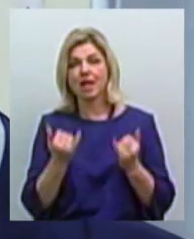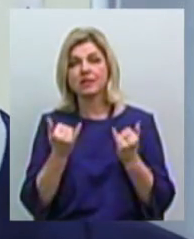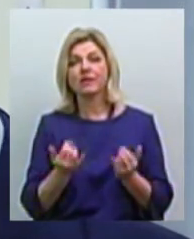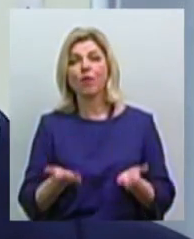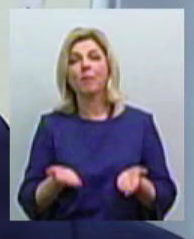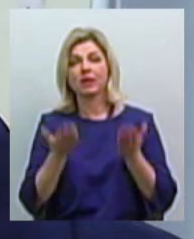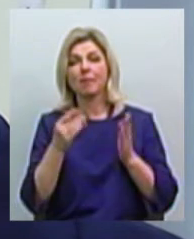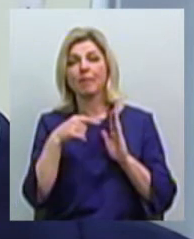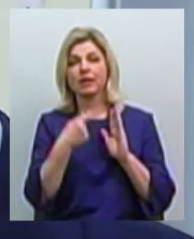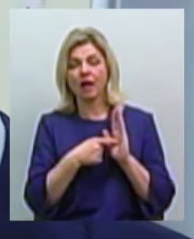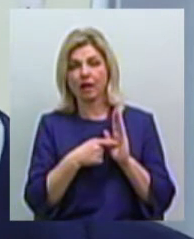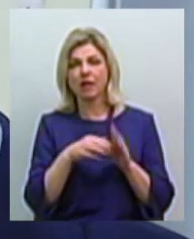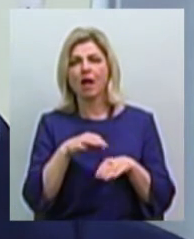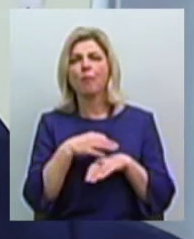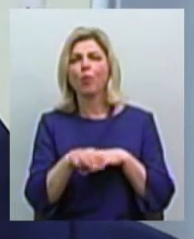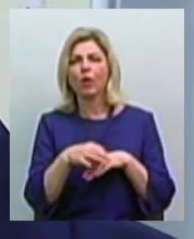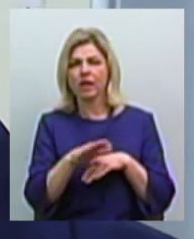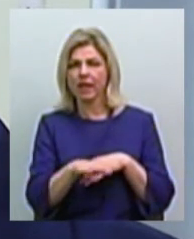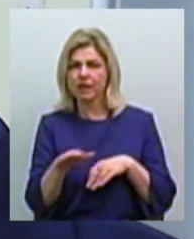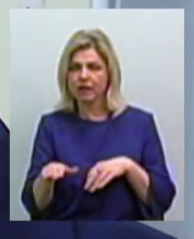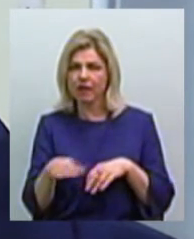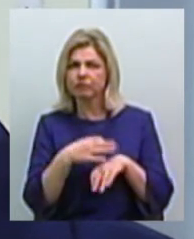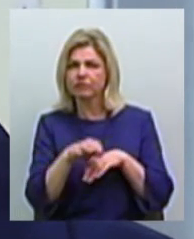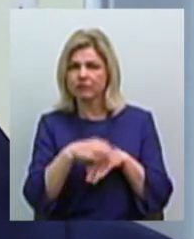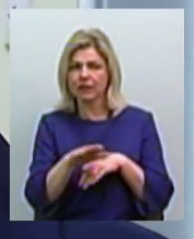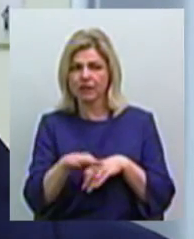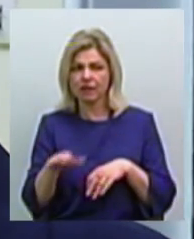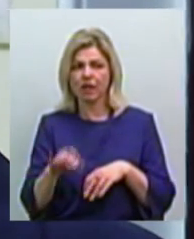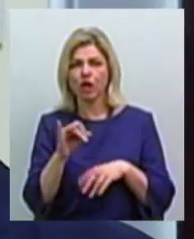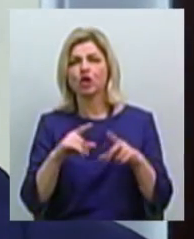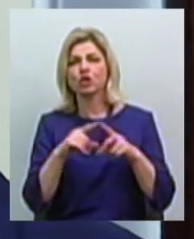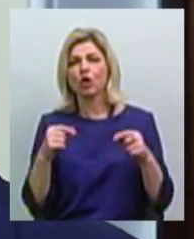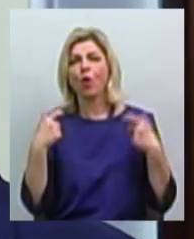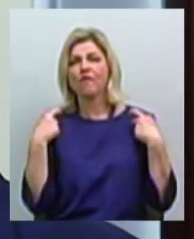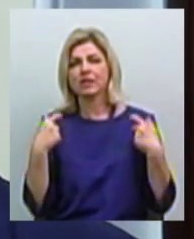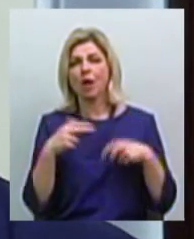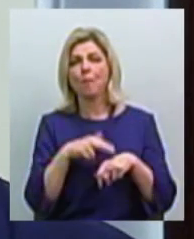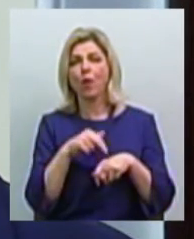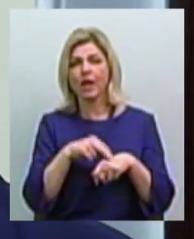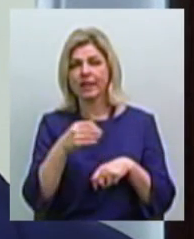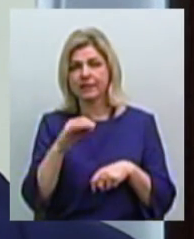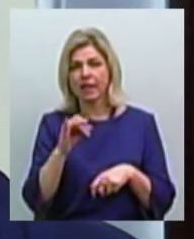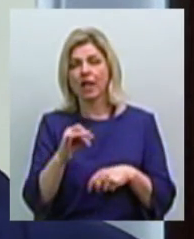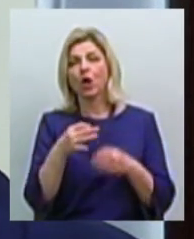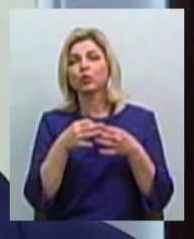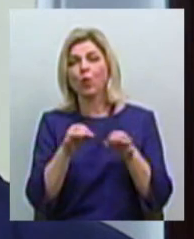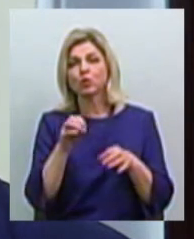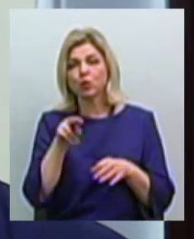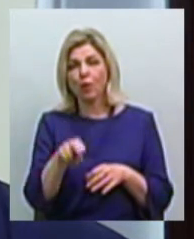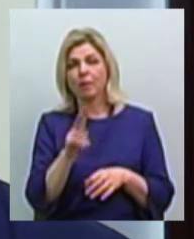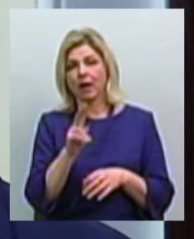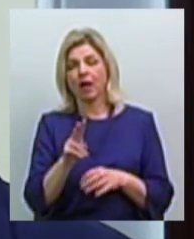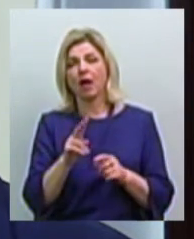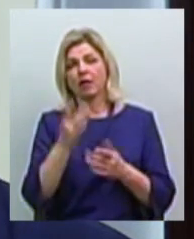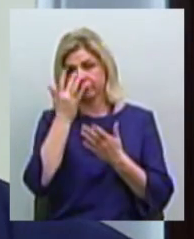булінгу, проєкту «Шкільний офіцер поліції», доступ до публічної інформації, захист прав